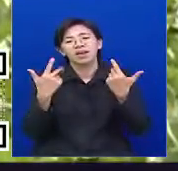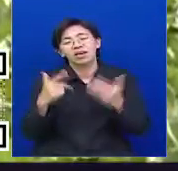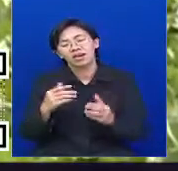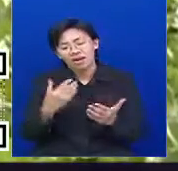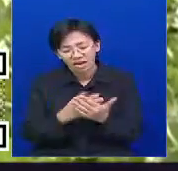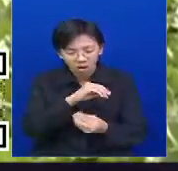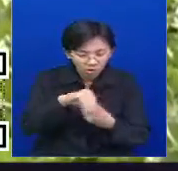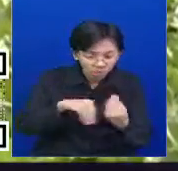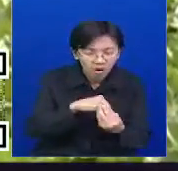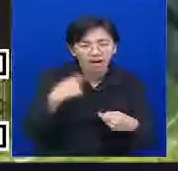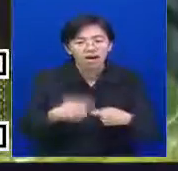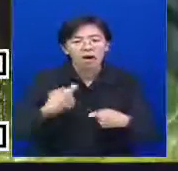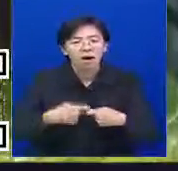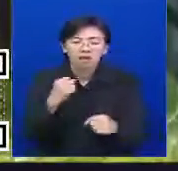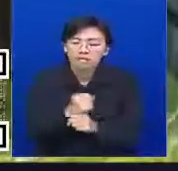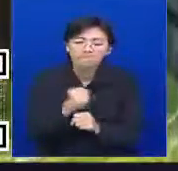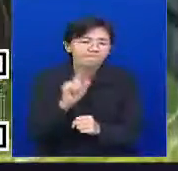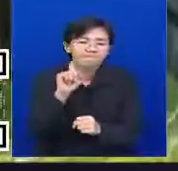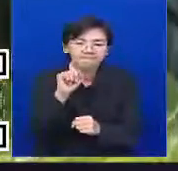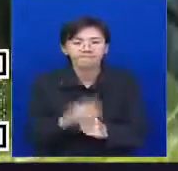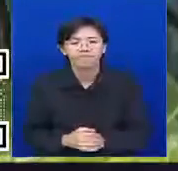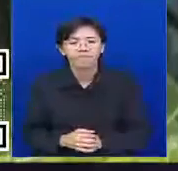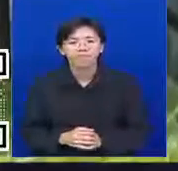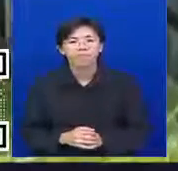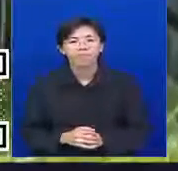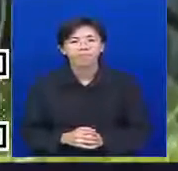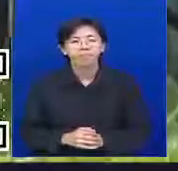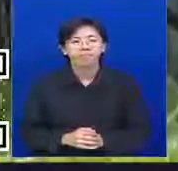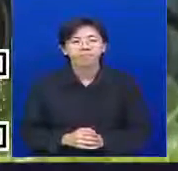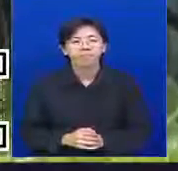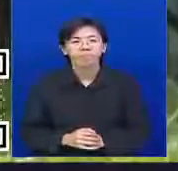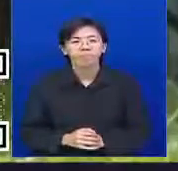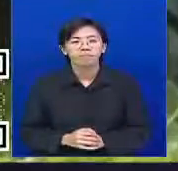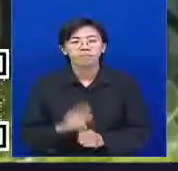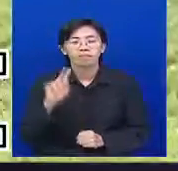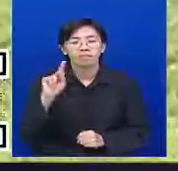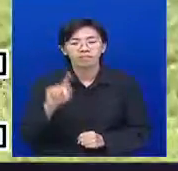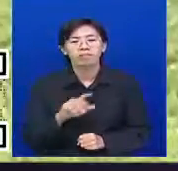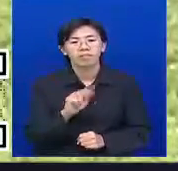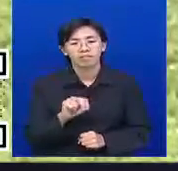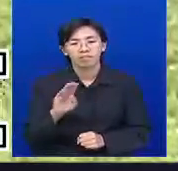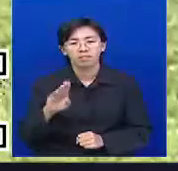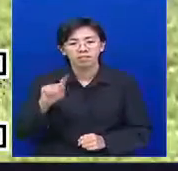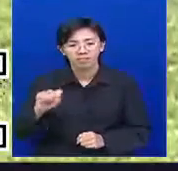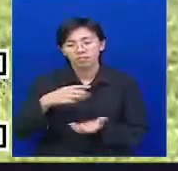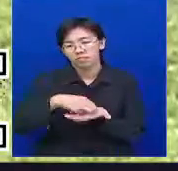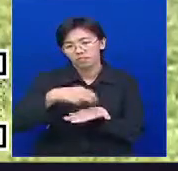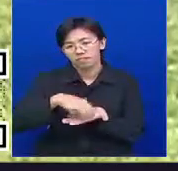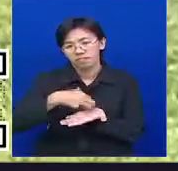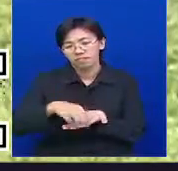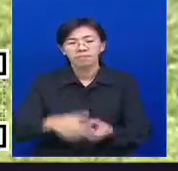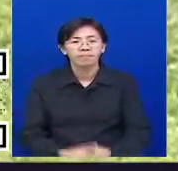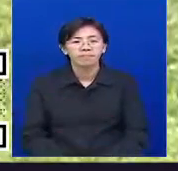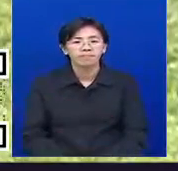กเขายังทำไม่ได้อีกด้วยเมทัศน์แจ่มสีเสกสมแจ้งจิตข่าว NBT รายงาน